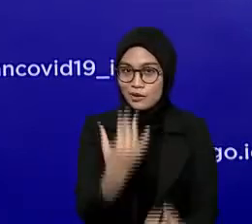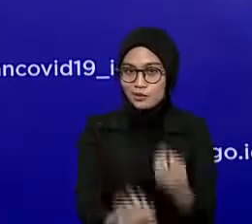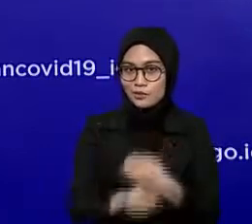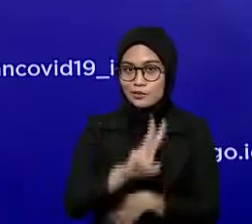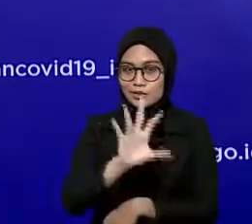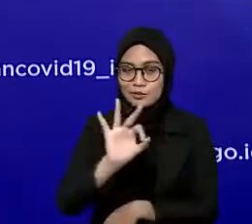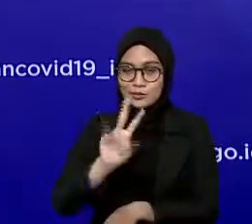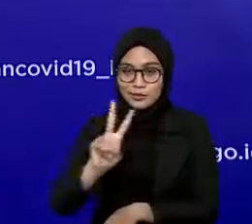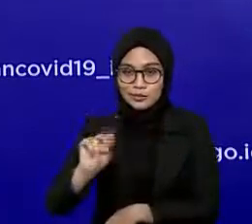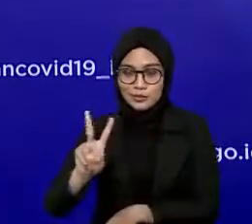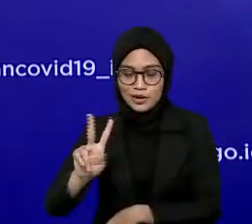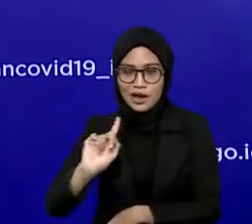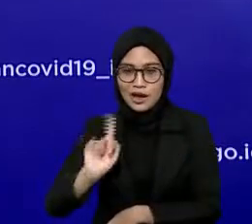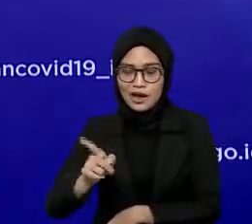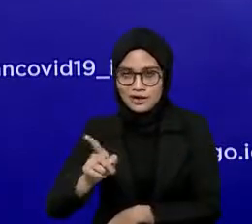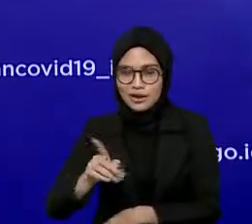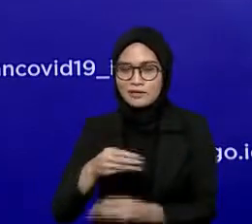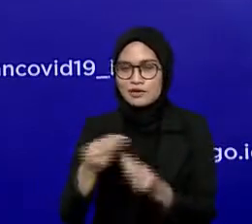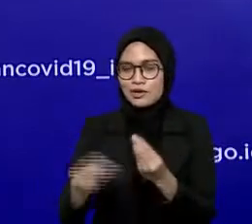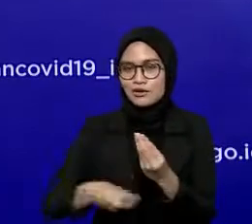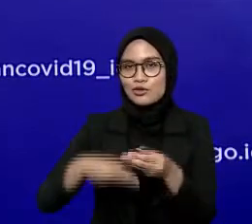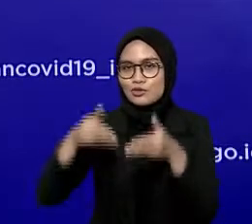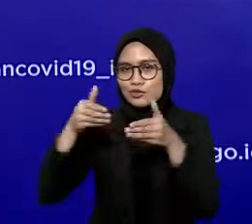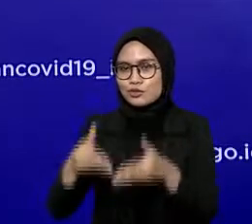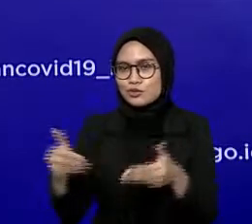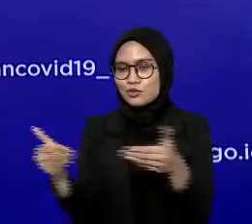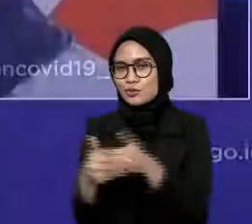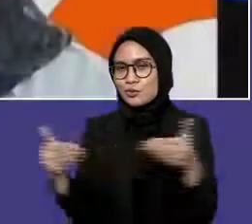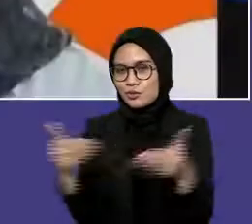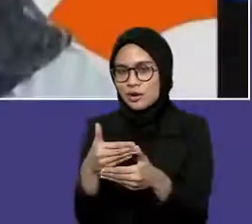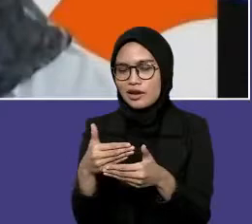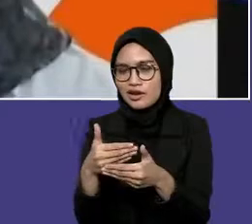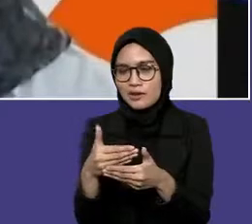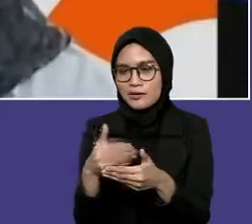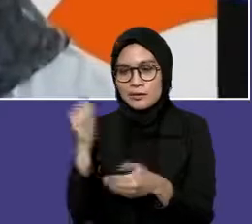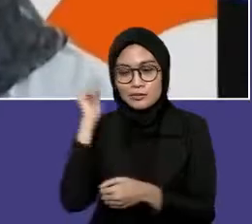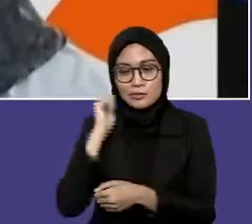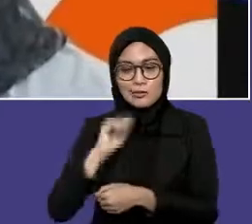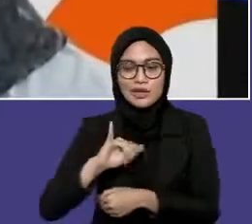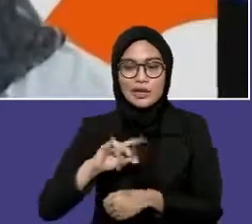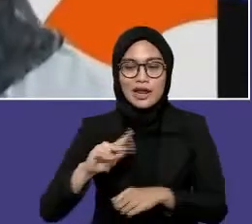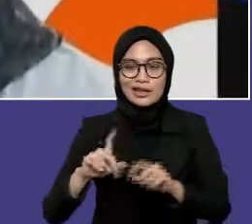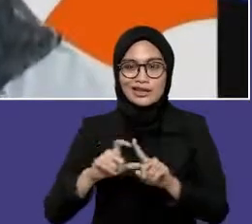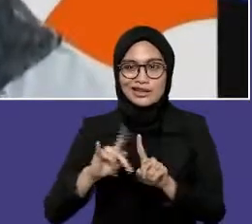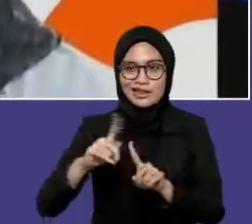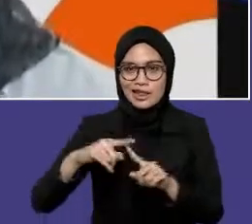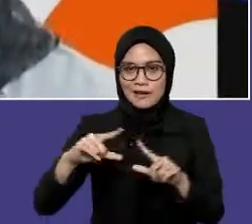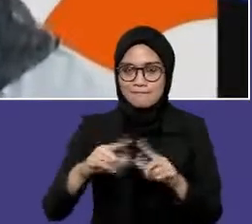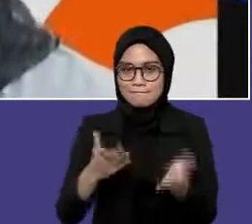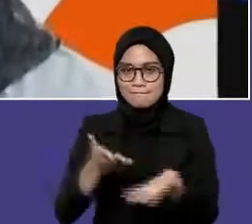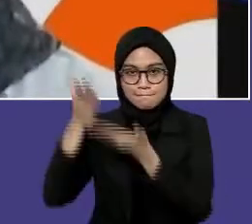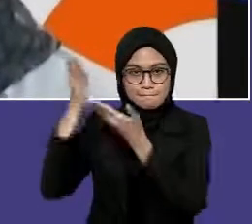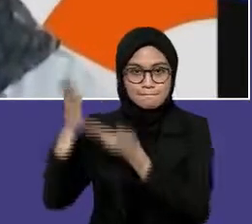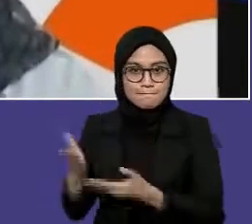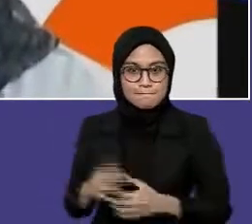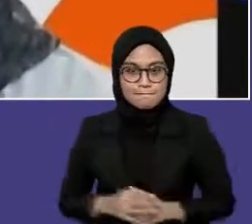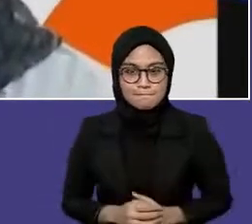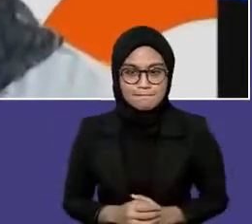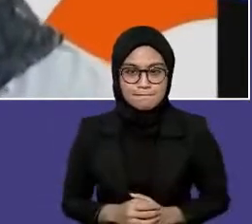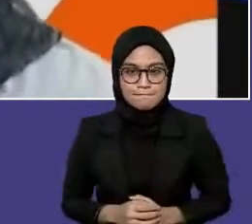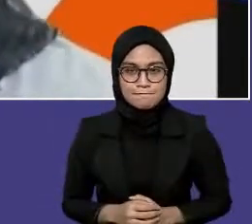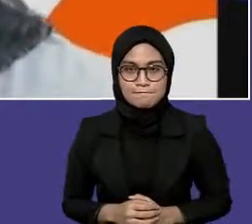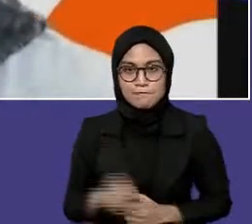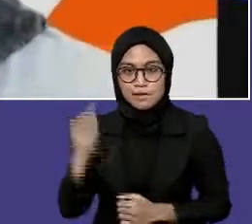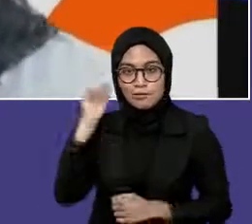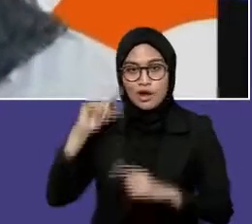oleh Staf Khusus Menteri Perhubungan, Ibu Adita Irawati. Untuk itu, silakan dijelaskan